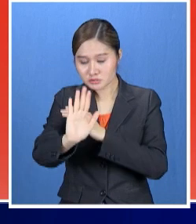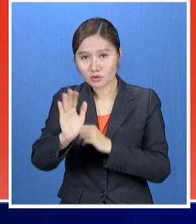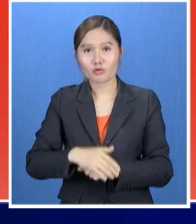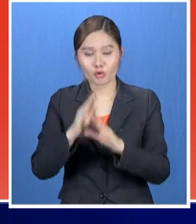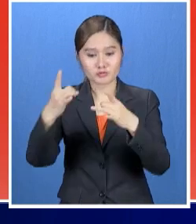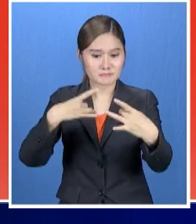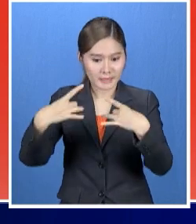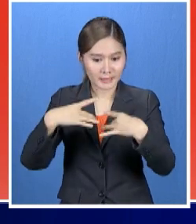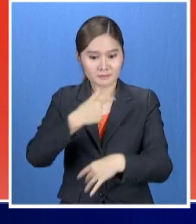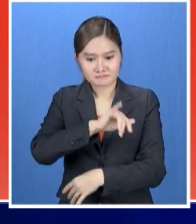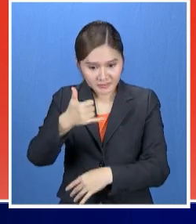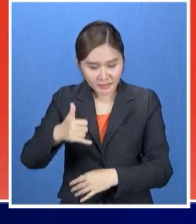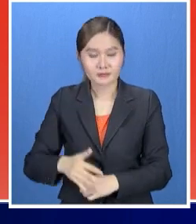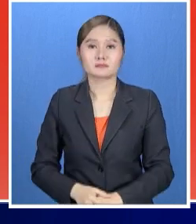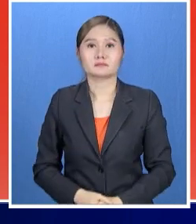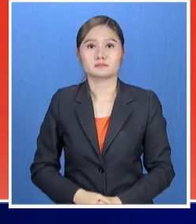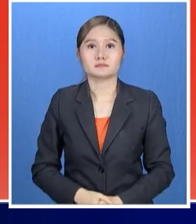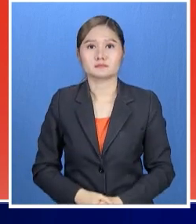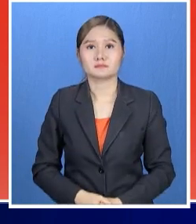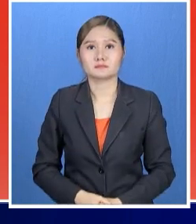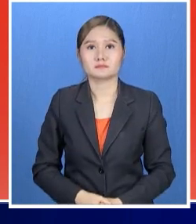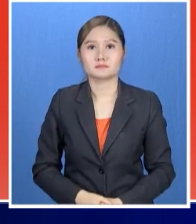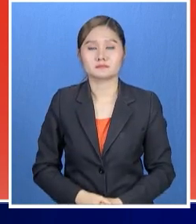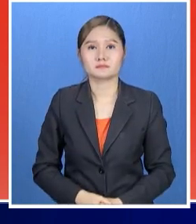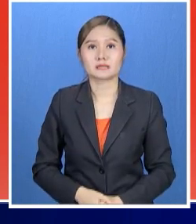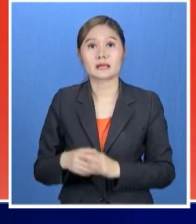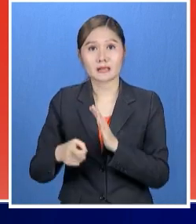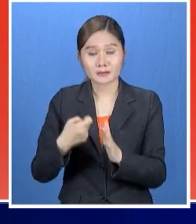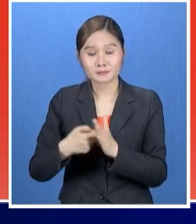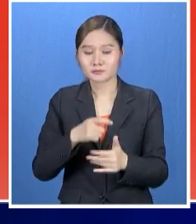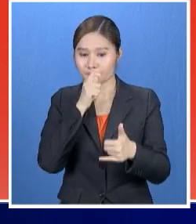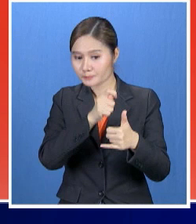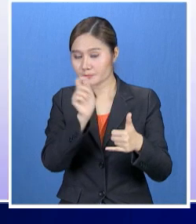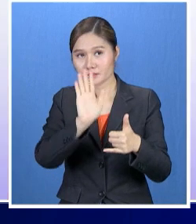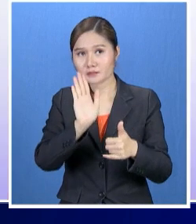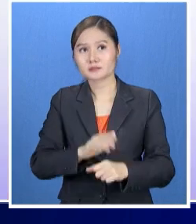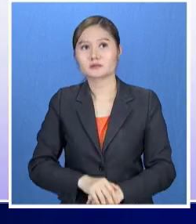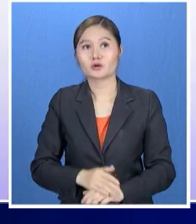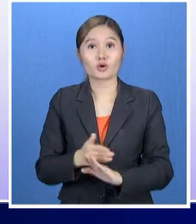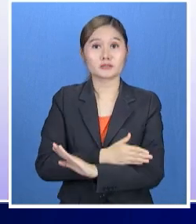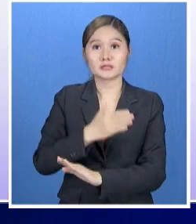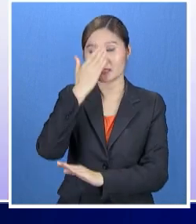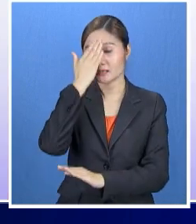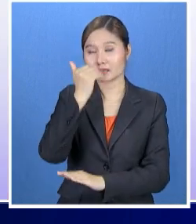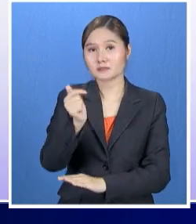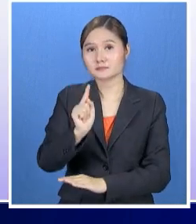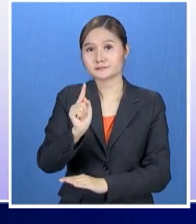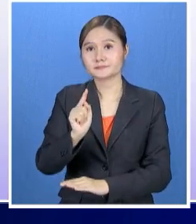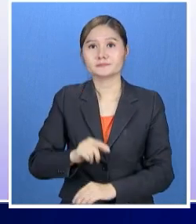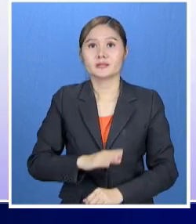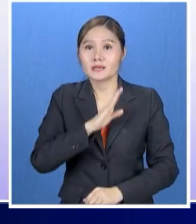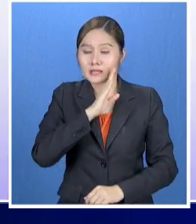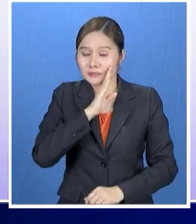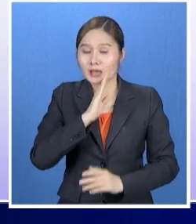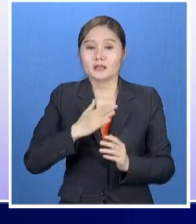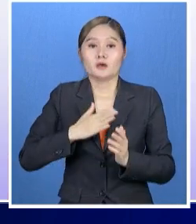จจะถูกกลั่นแกล้งอาจจะโดนแฮกนี่ฮะและสาเหตุที่ท่านไม่ให้สัมภาษณ์กับสื่อใดๆก่อนหน้านี้ด้วยเพราะว่าถ้า